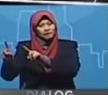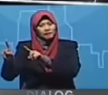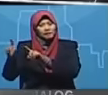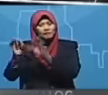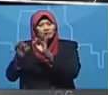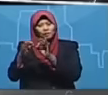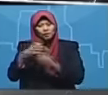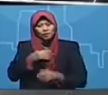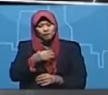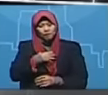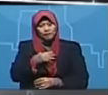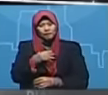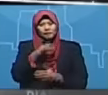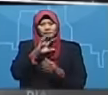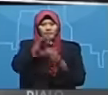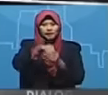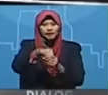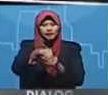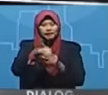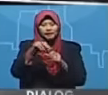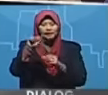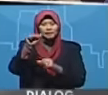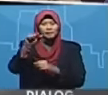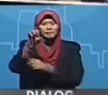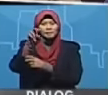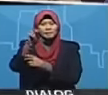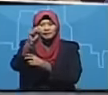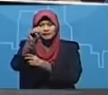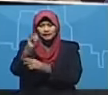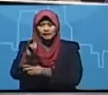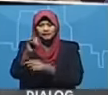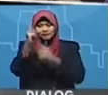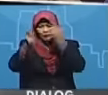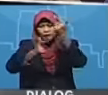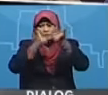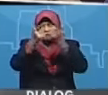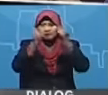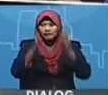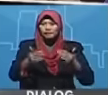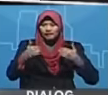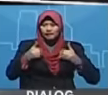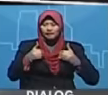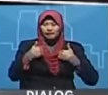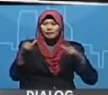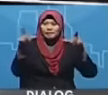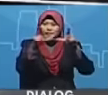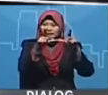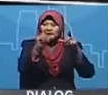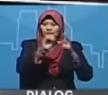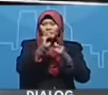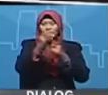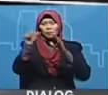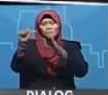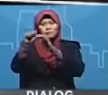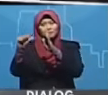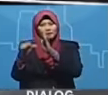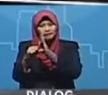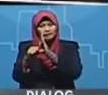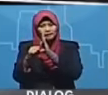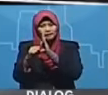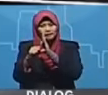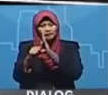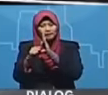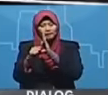aduan ini melibatkan agensi-agensi pelancongan yang ada license yang terletak kita ni pun ada akta. Akta Industri